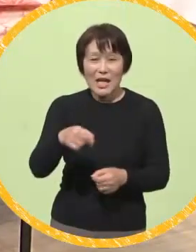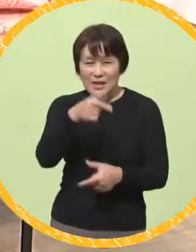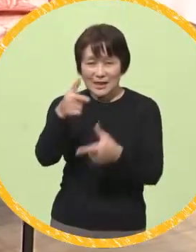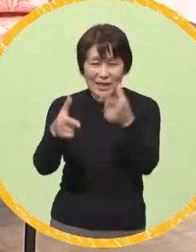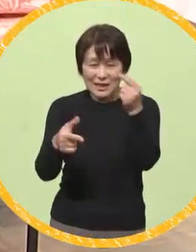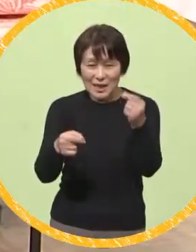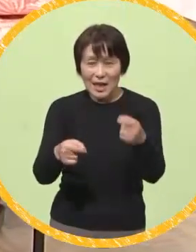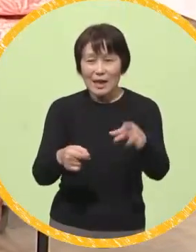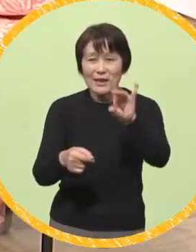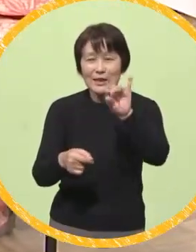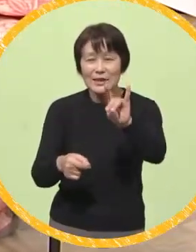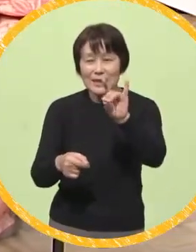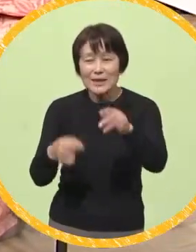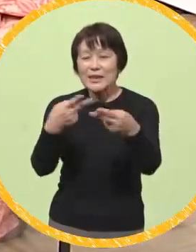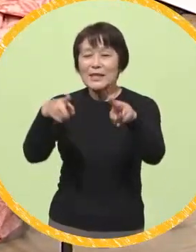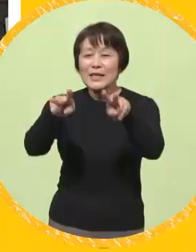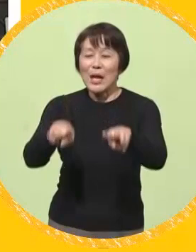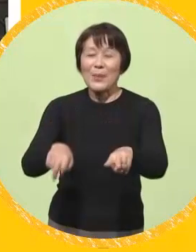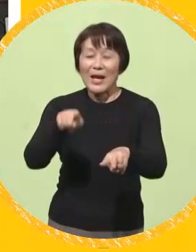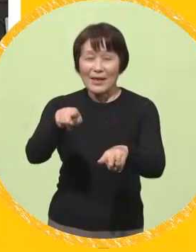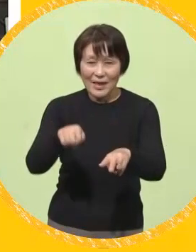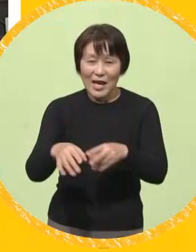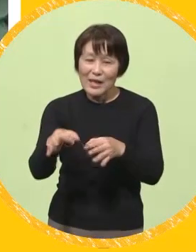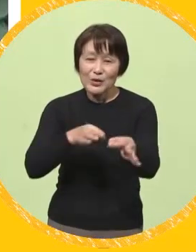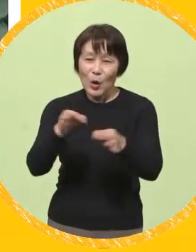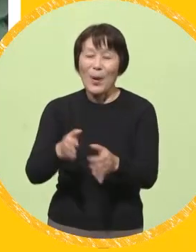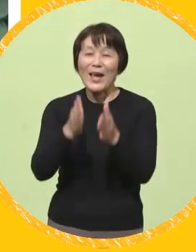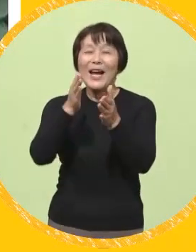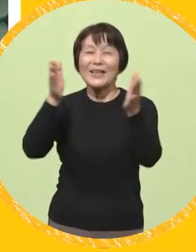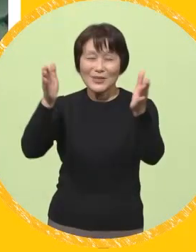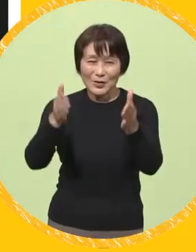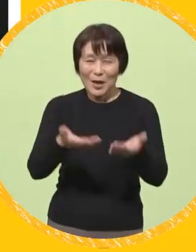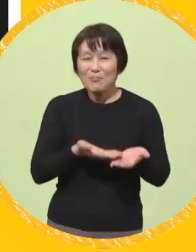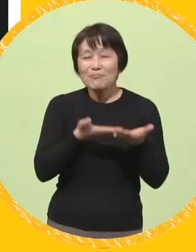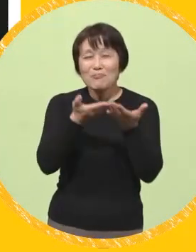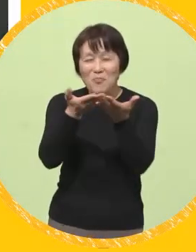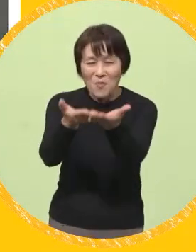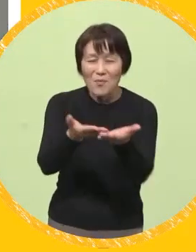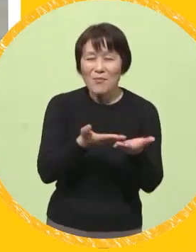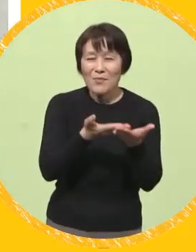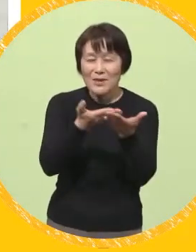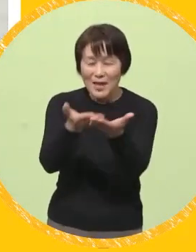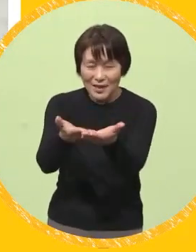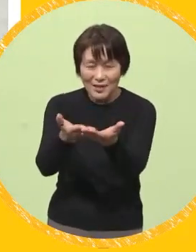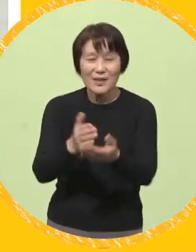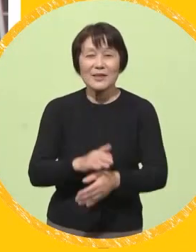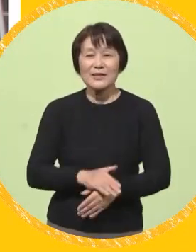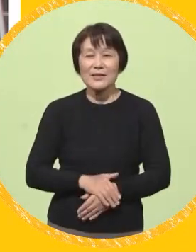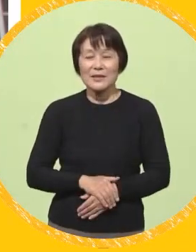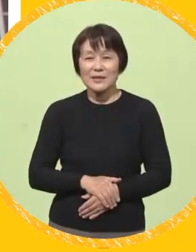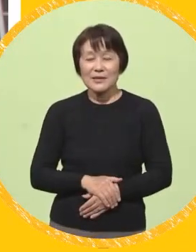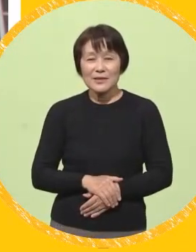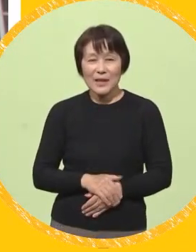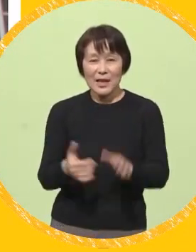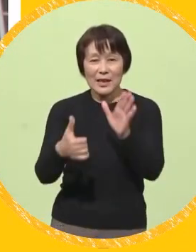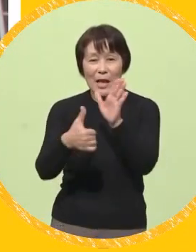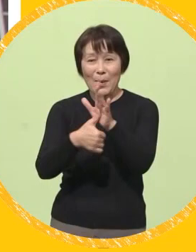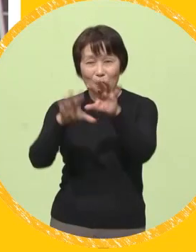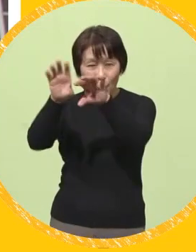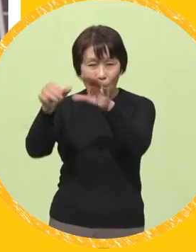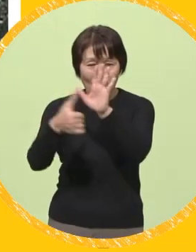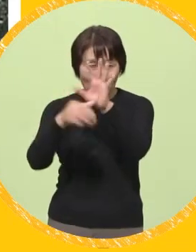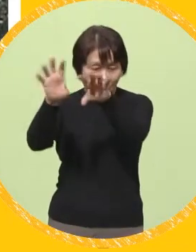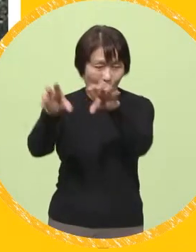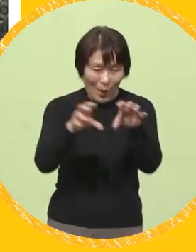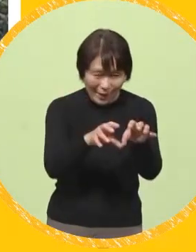ありがとうございます、商売繁盛ですとか、はい、はい、この豊穣を祈願していたその白笹稲荷さんにちなんで名付けられていて、ね、